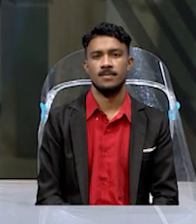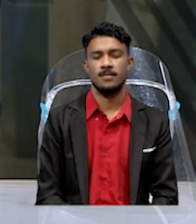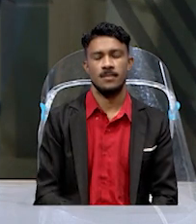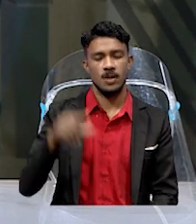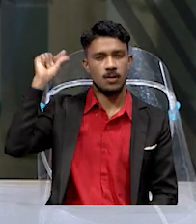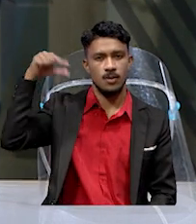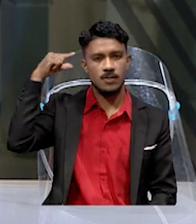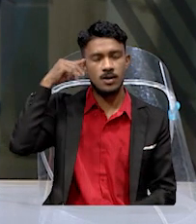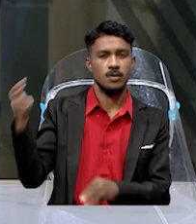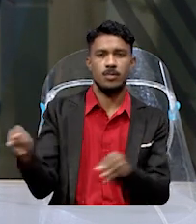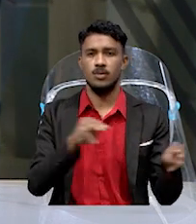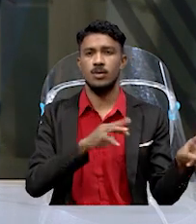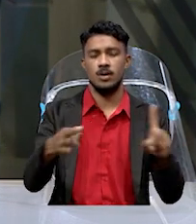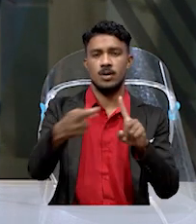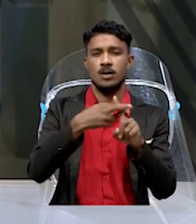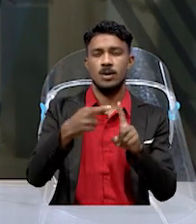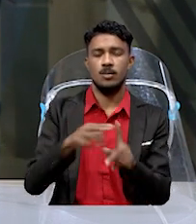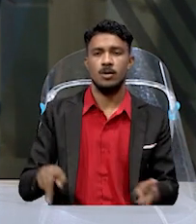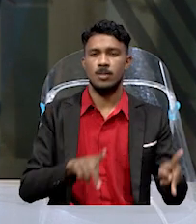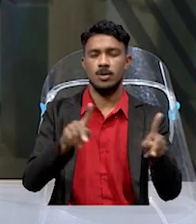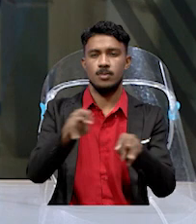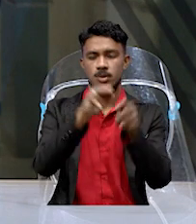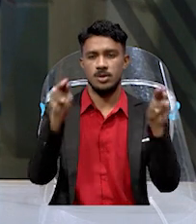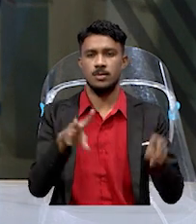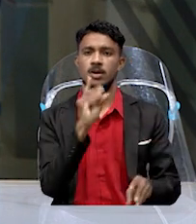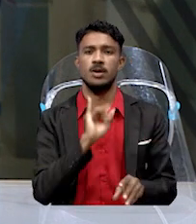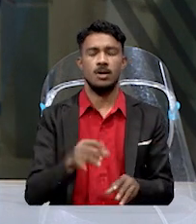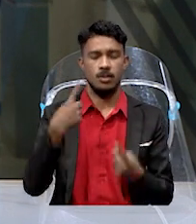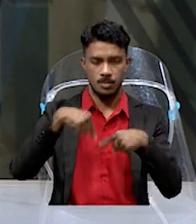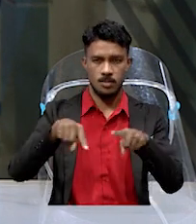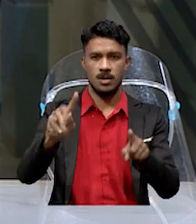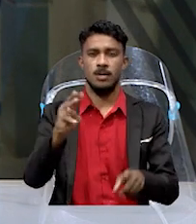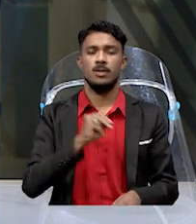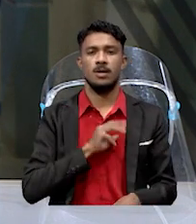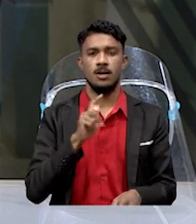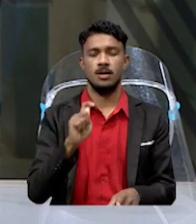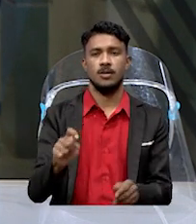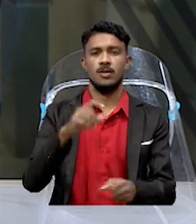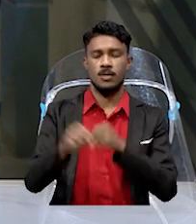Governo sei muda cemitério público município de Liba Metinaru e a fulang marso tinangne.